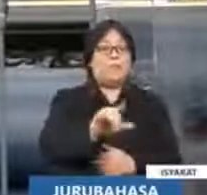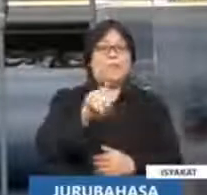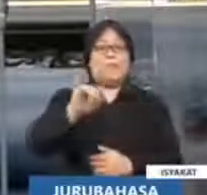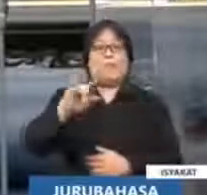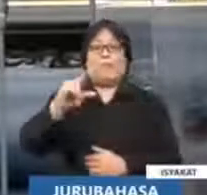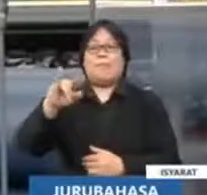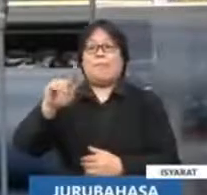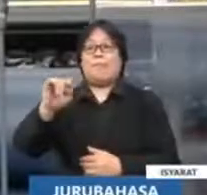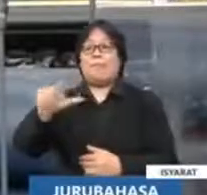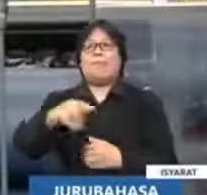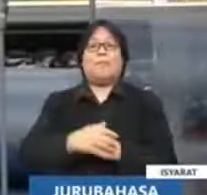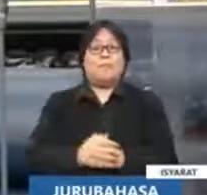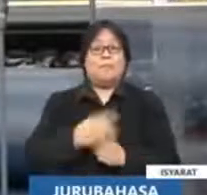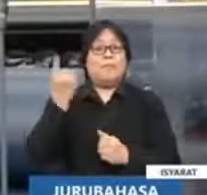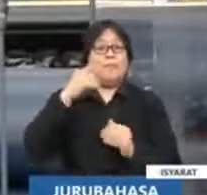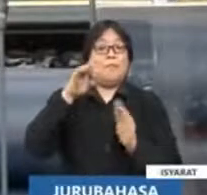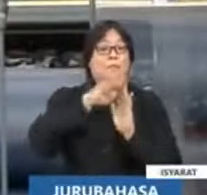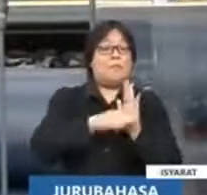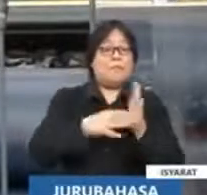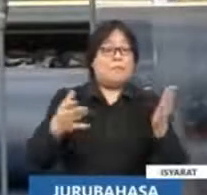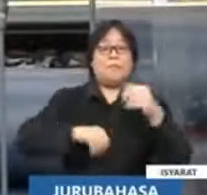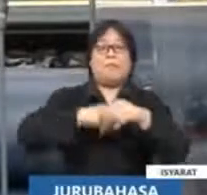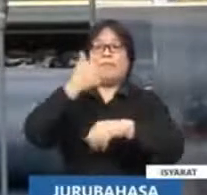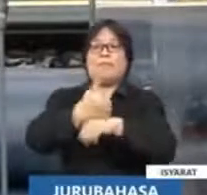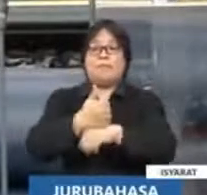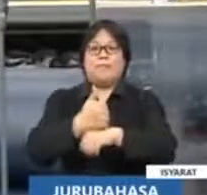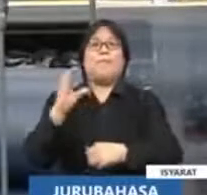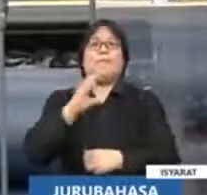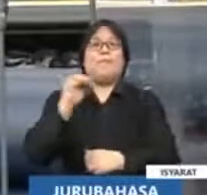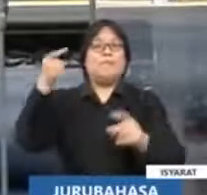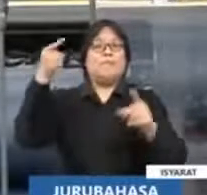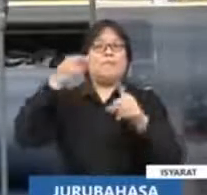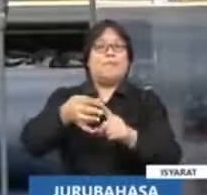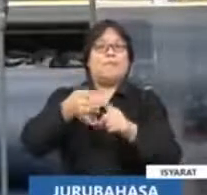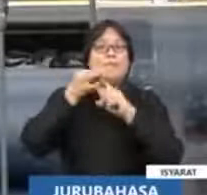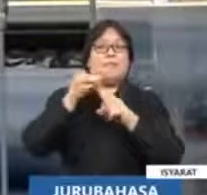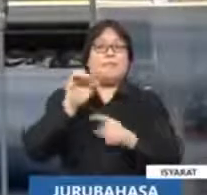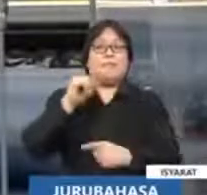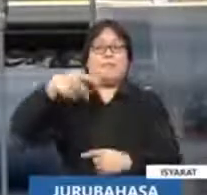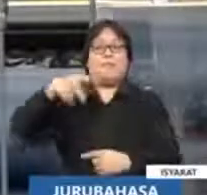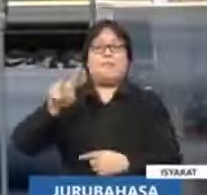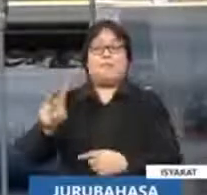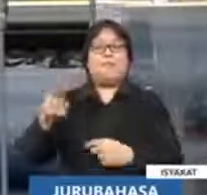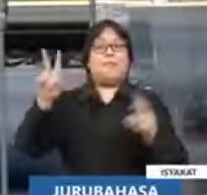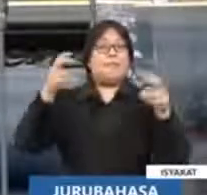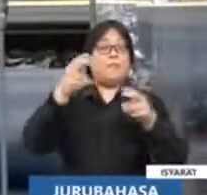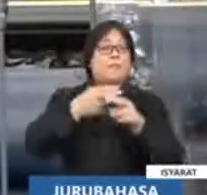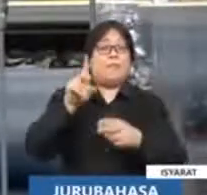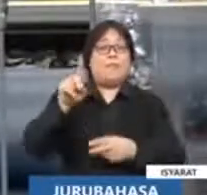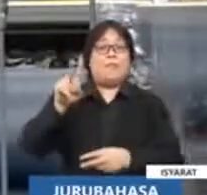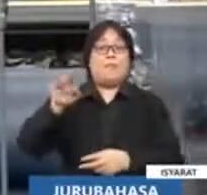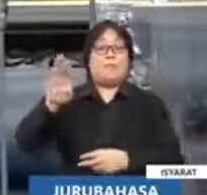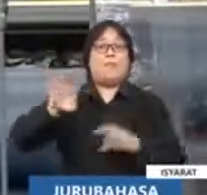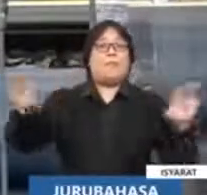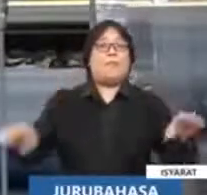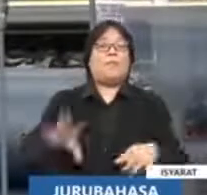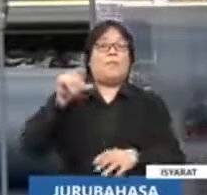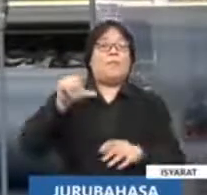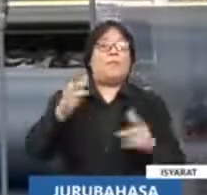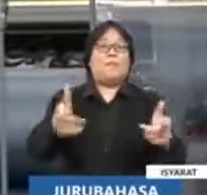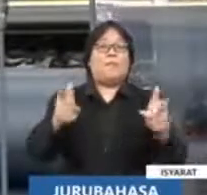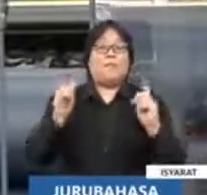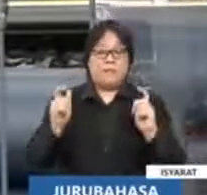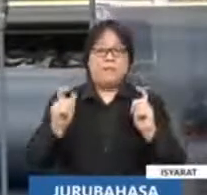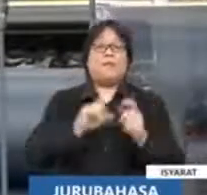satu tindakan utama yang diambil oleh Mind Digital adalah penubuhan sebuah syarikat tujuan khas atau SBV yang dinamakan DNB, melaksanakan 5G dengan